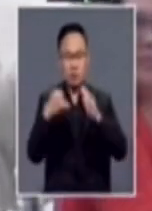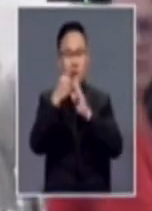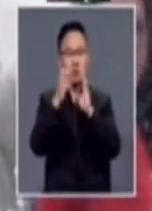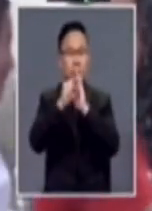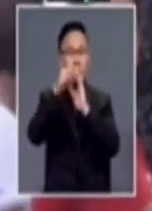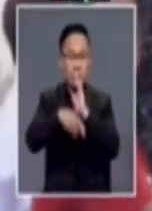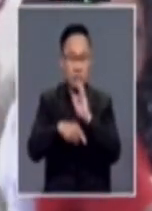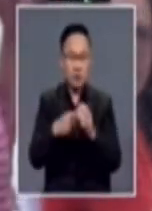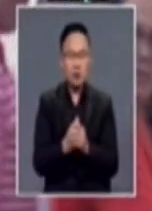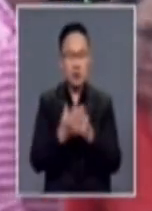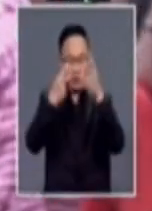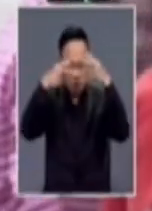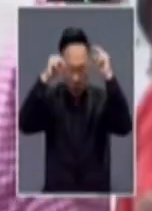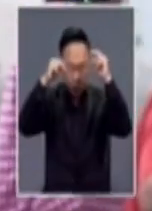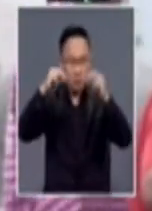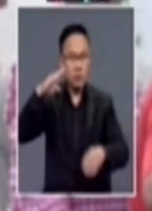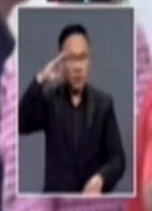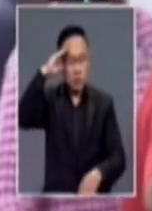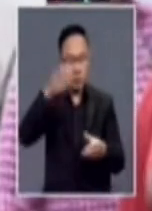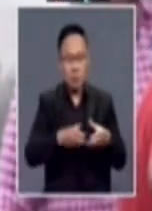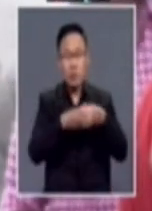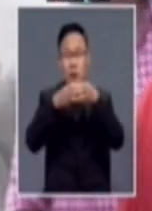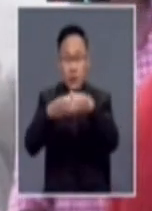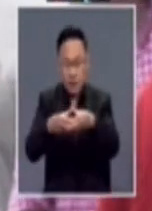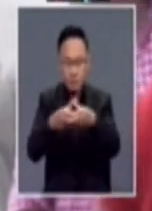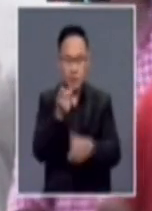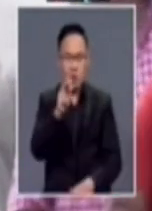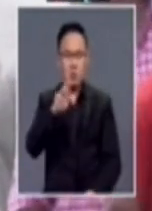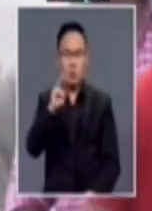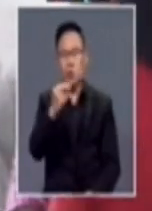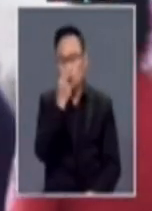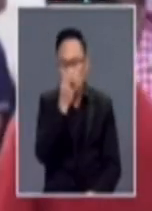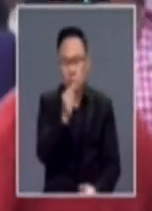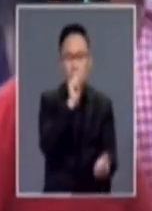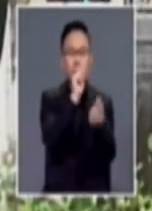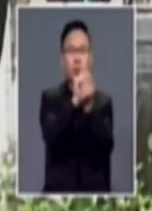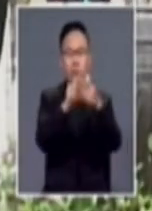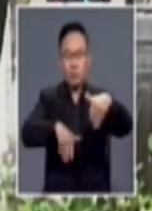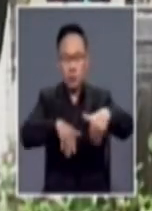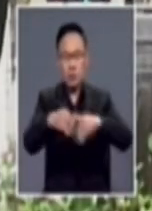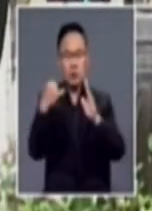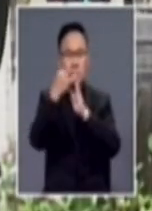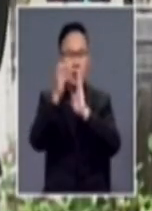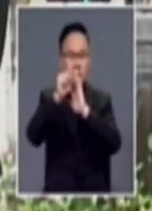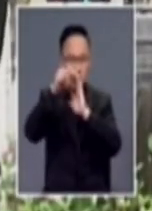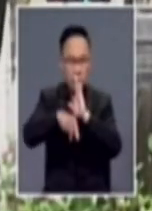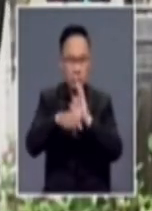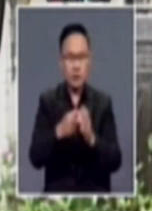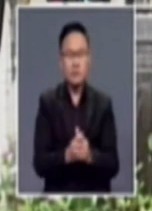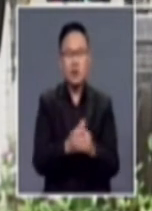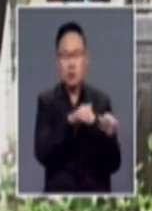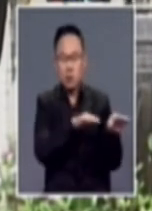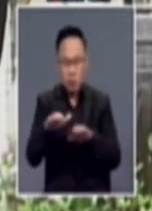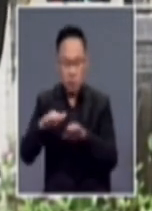การที่นายกรัฐมนตรีได้นำคณะรัฐมนตรีลงมาเยี่ยมเยียนประชาชนถึงพื้นที่จังหวัดสุพรรณบุรีพร้อมที่